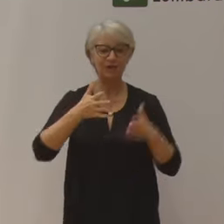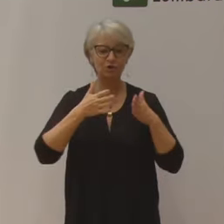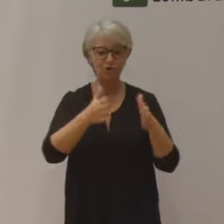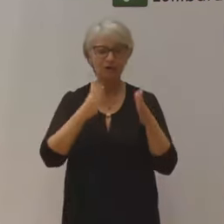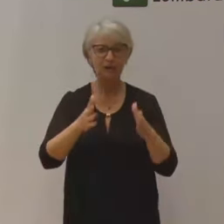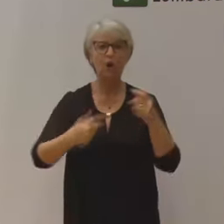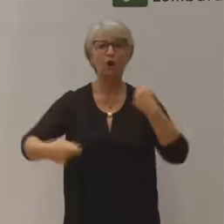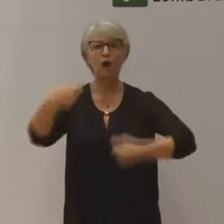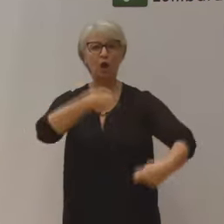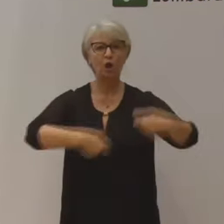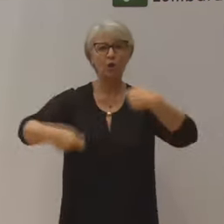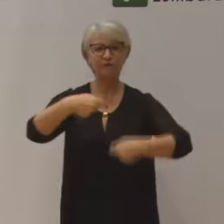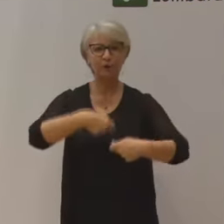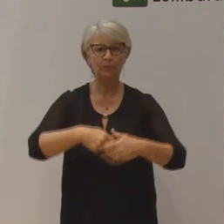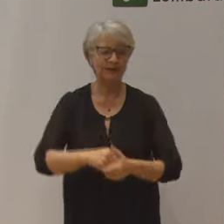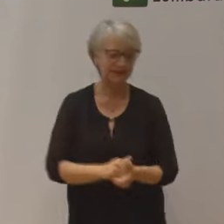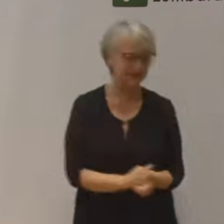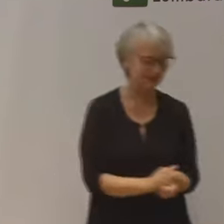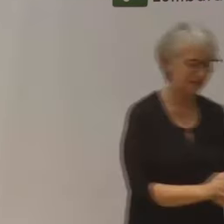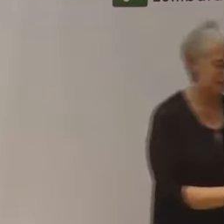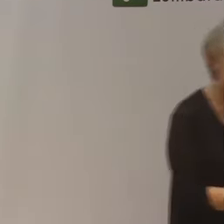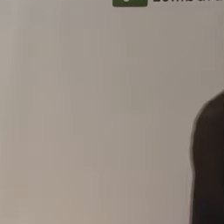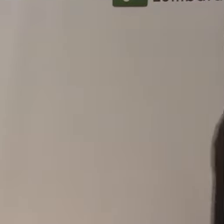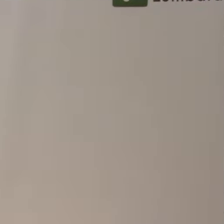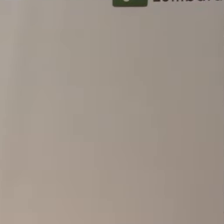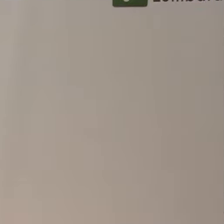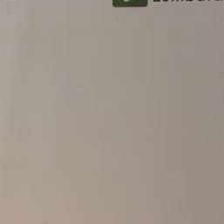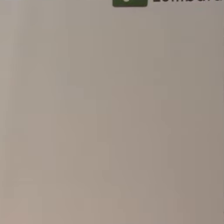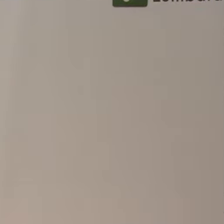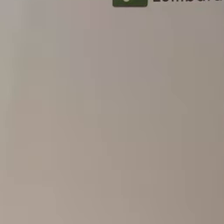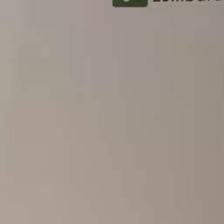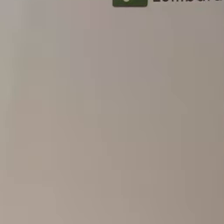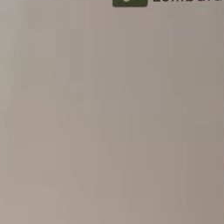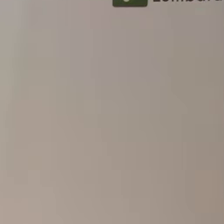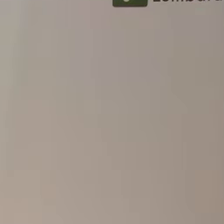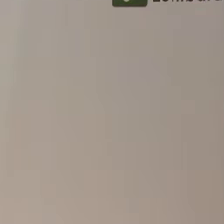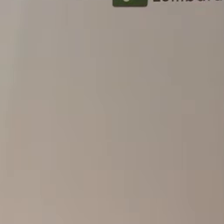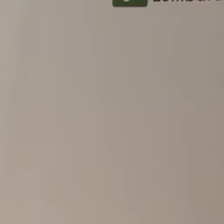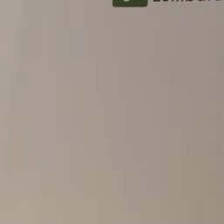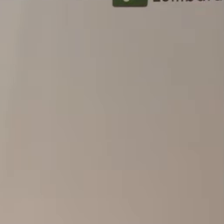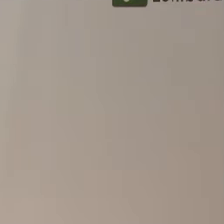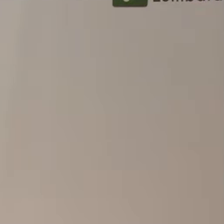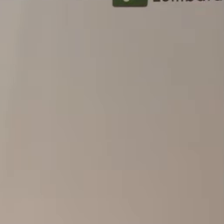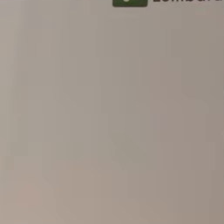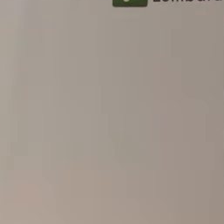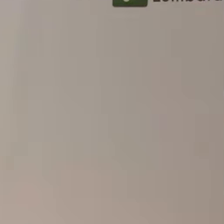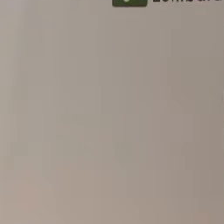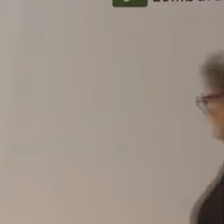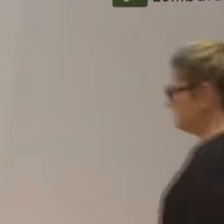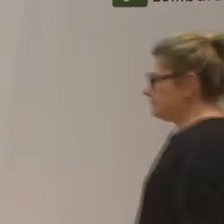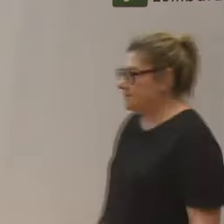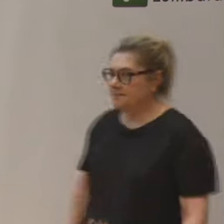Grazie. Grazie dell'invito, saluto i presenti. Mi unisco anch'io in